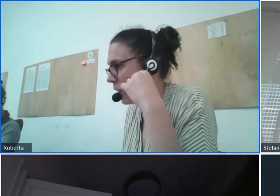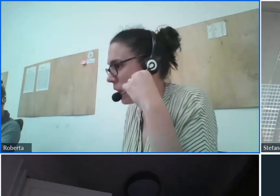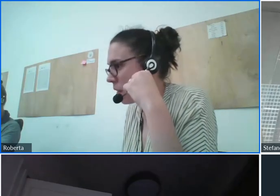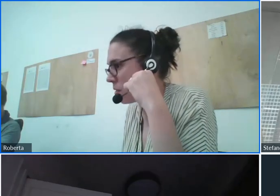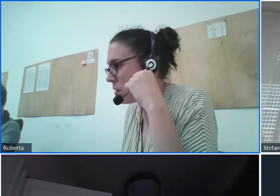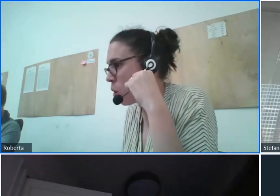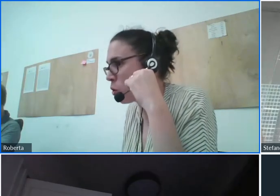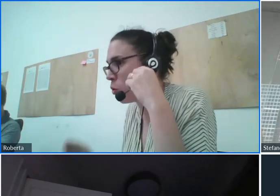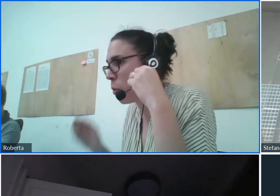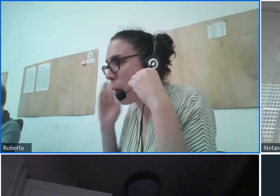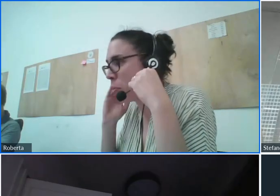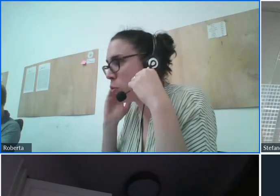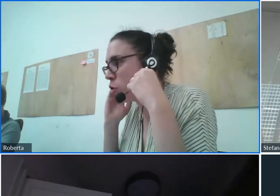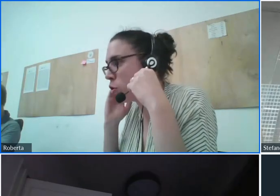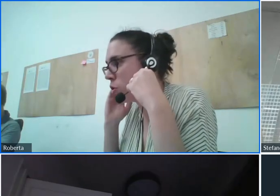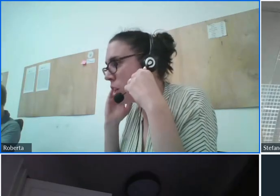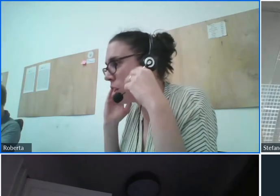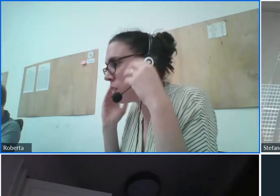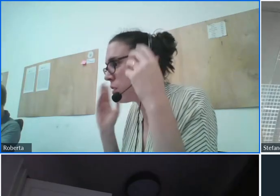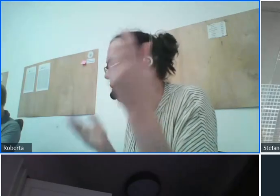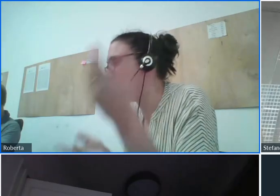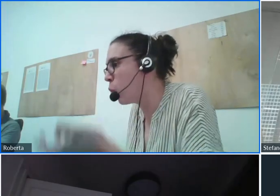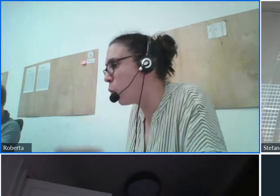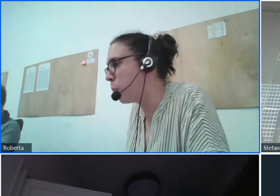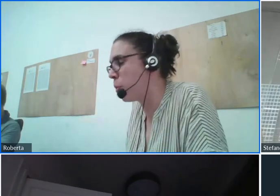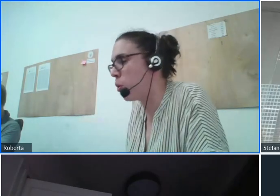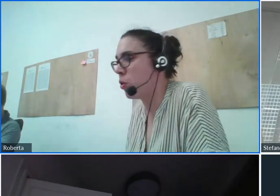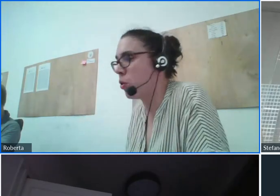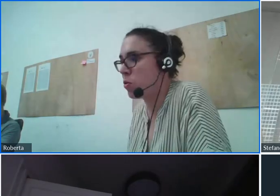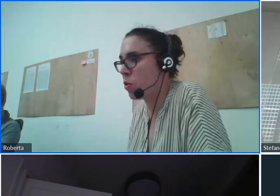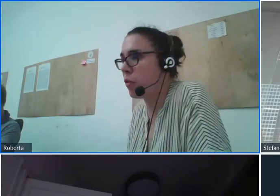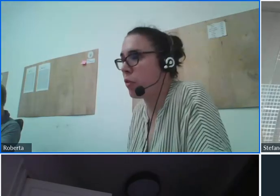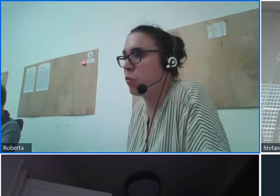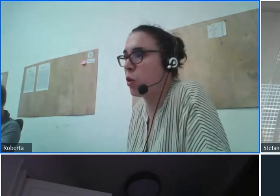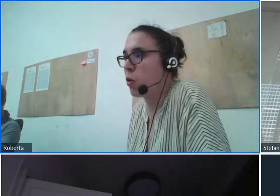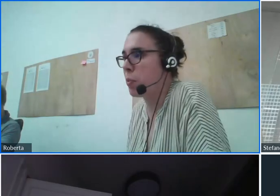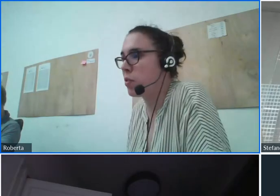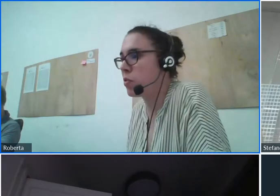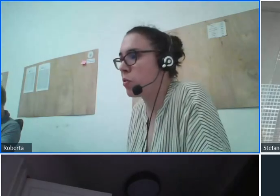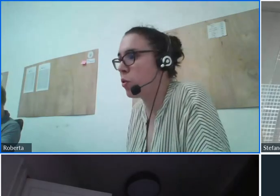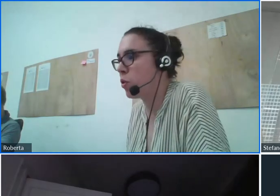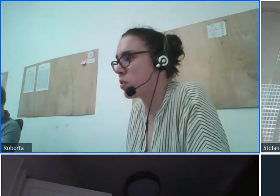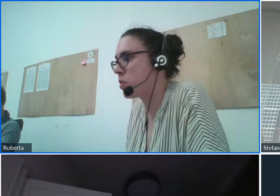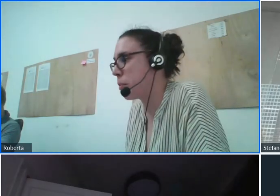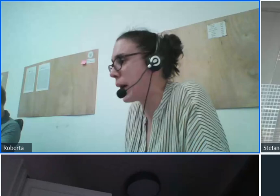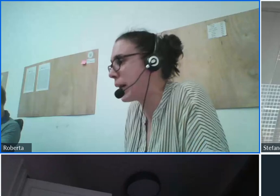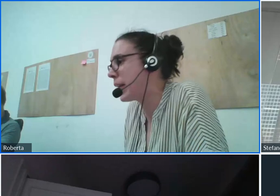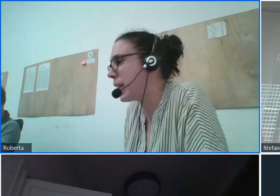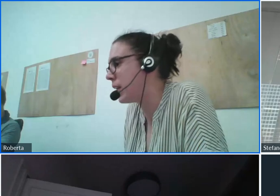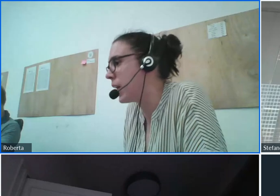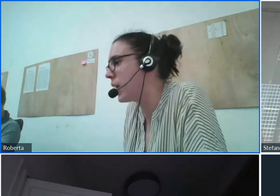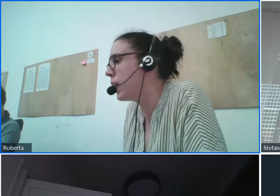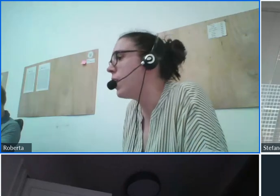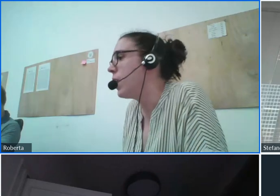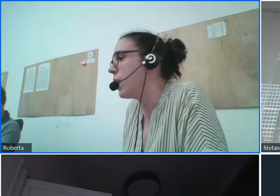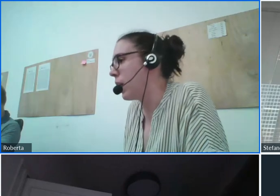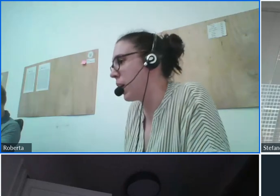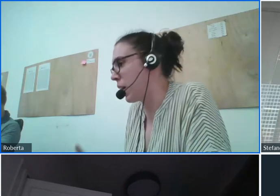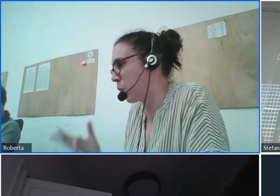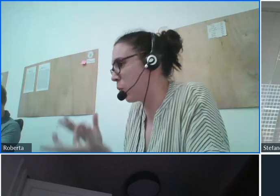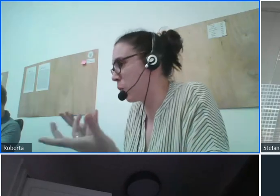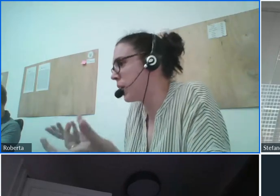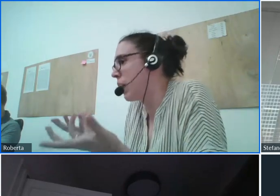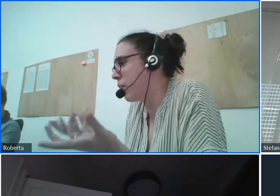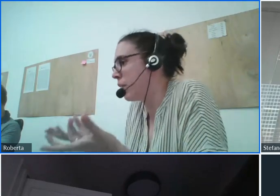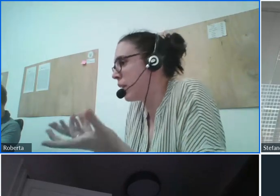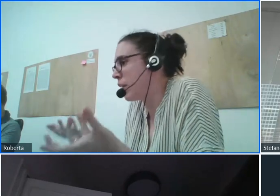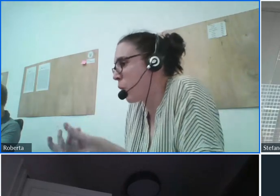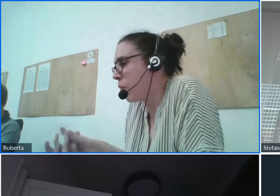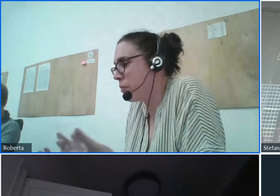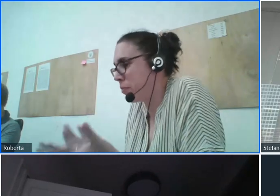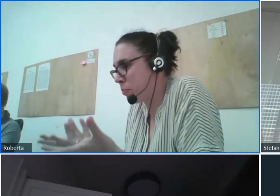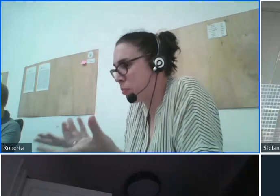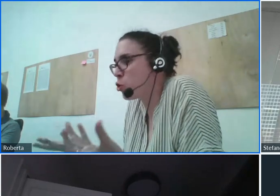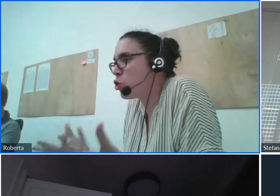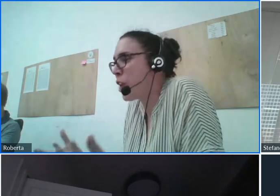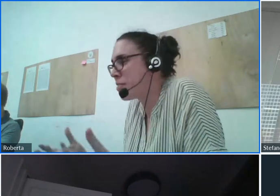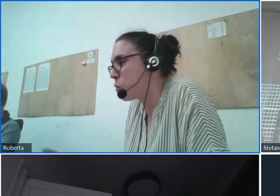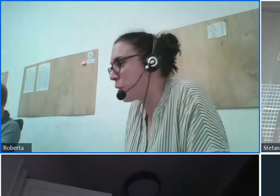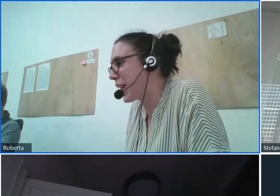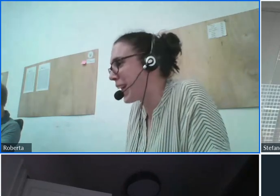che si occupa appunto di sviluppo software open source, ma anche di